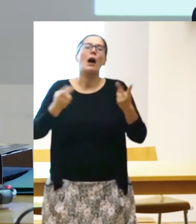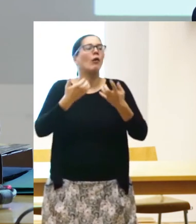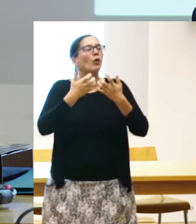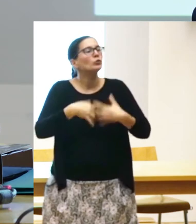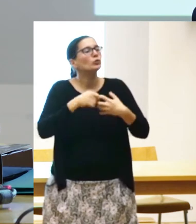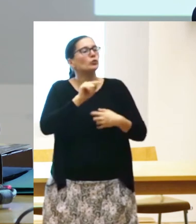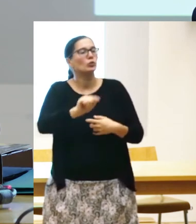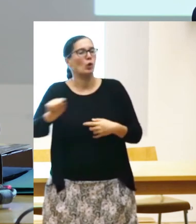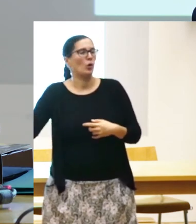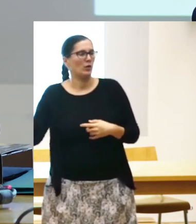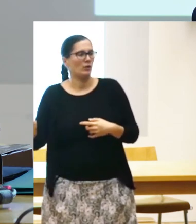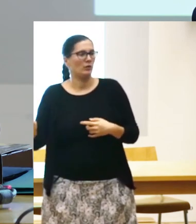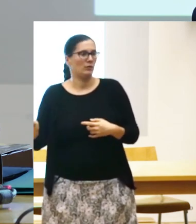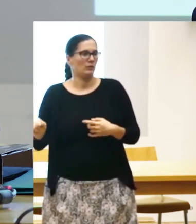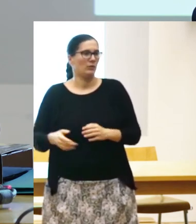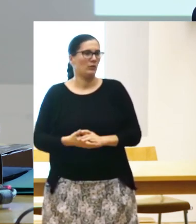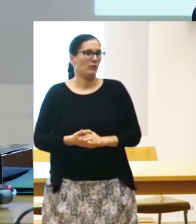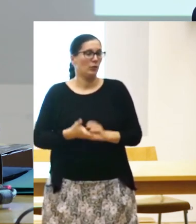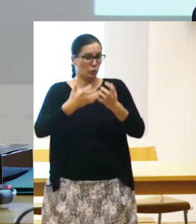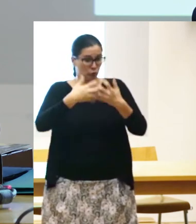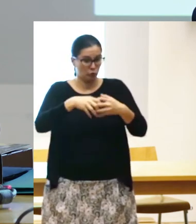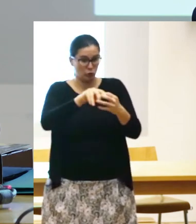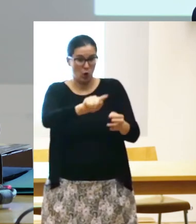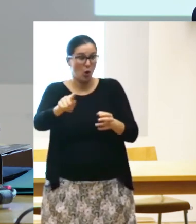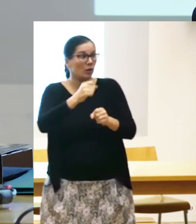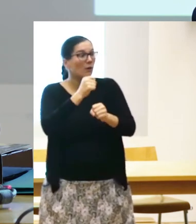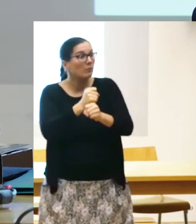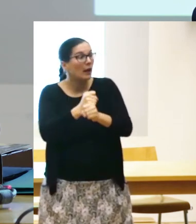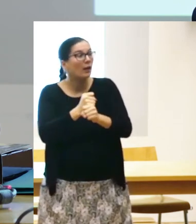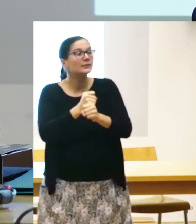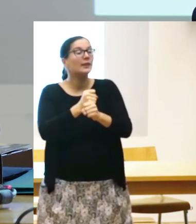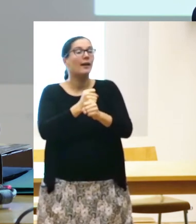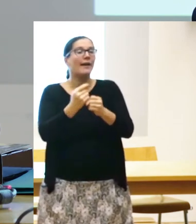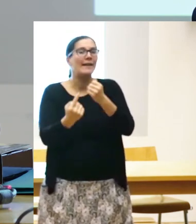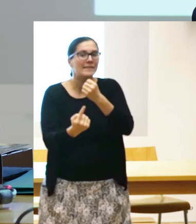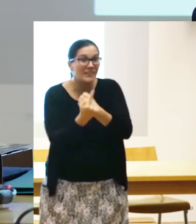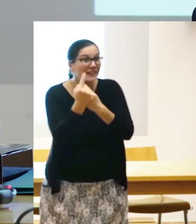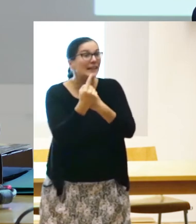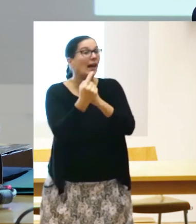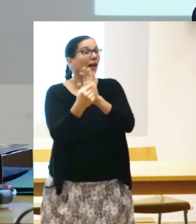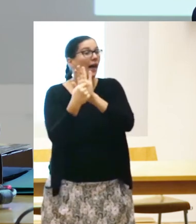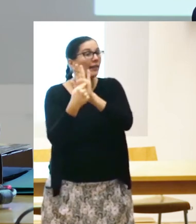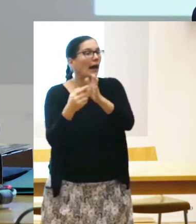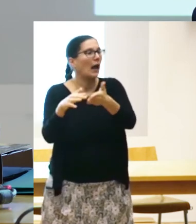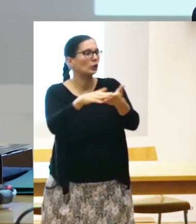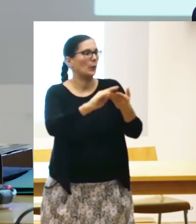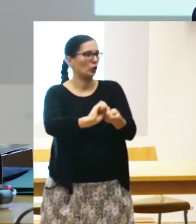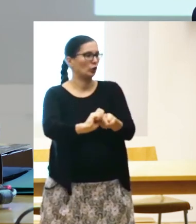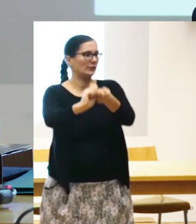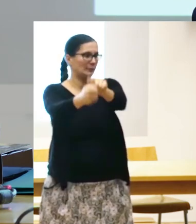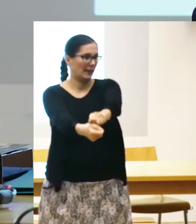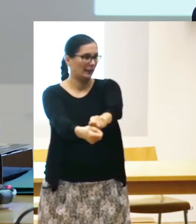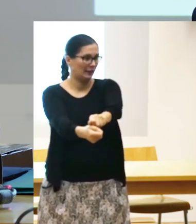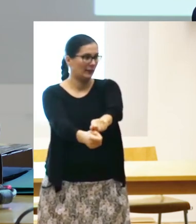které dokáže a mělo by měnit společnost, ale tu změnu té společnosti my